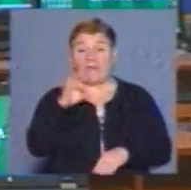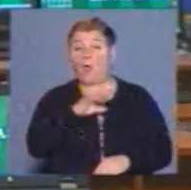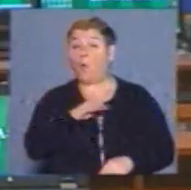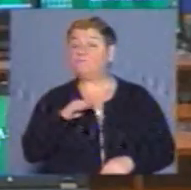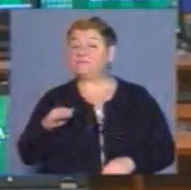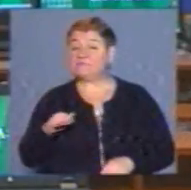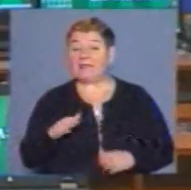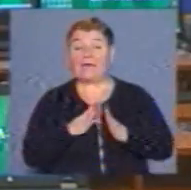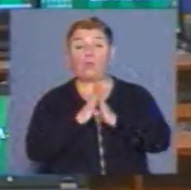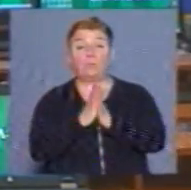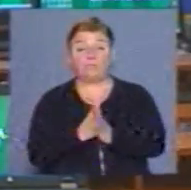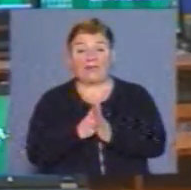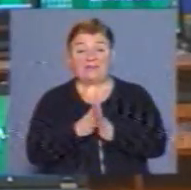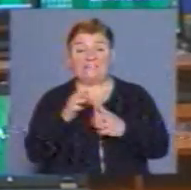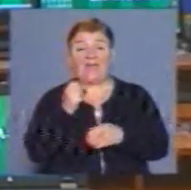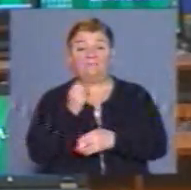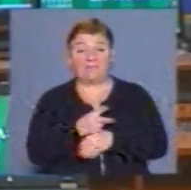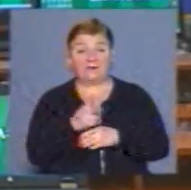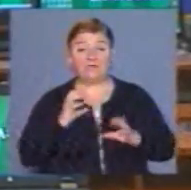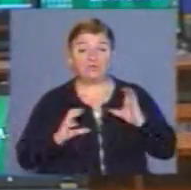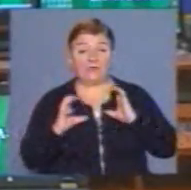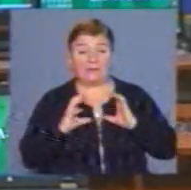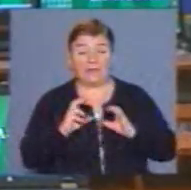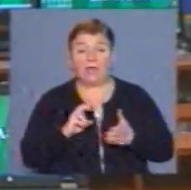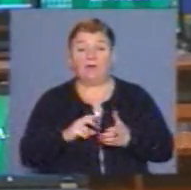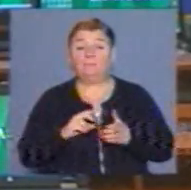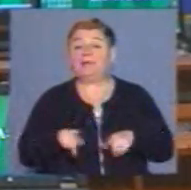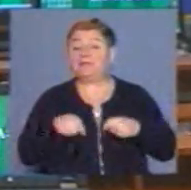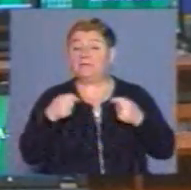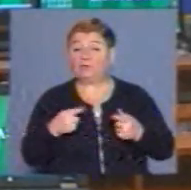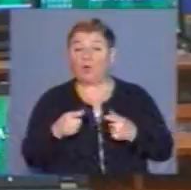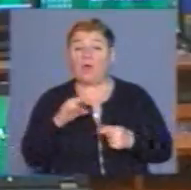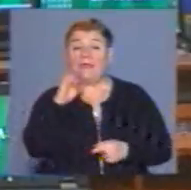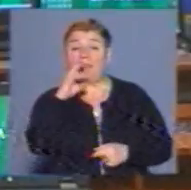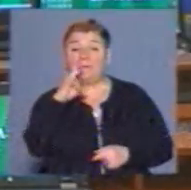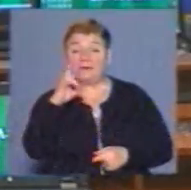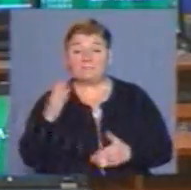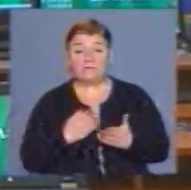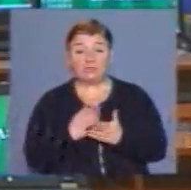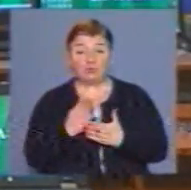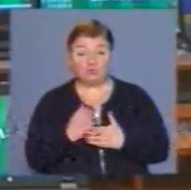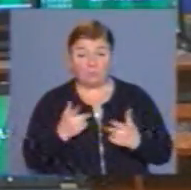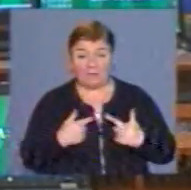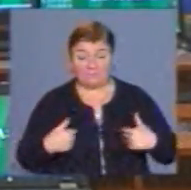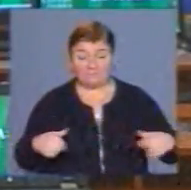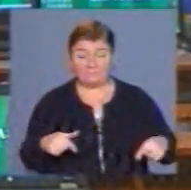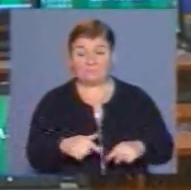клопотання щодо відрахування студентів передали до міграційної служби Закарпаття, розповіла речниця відомства Ольга